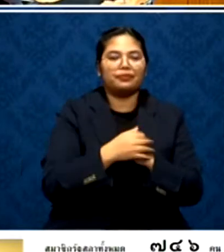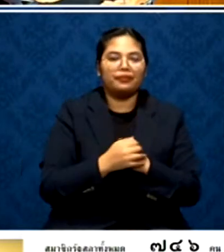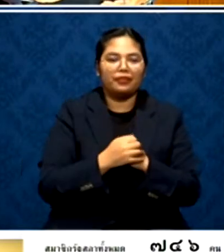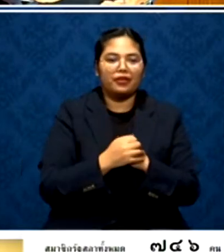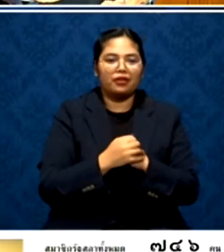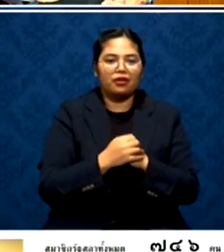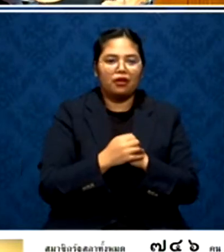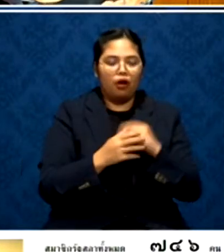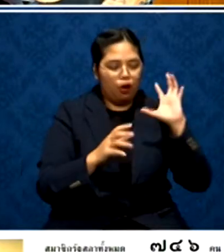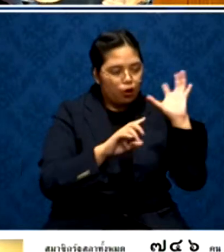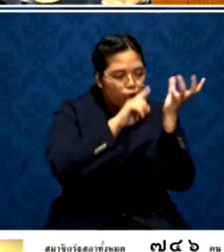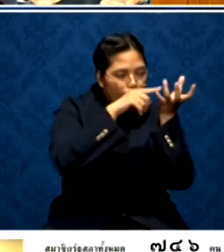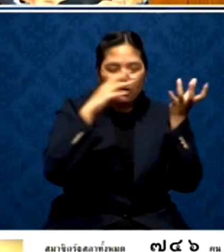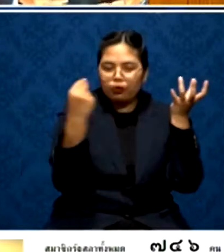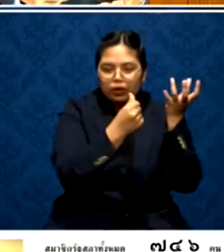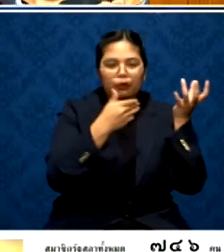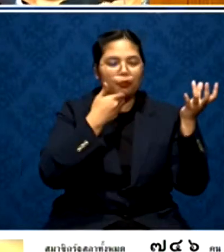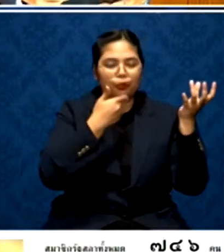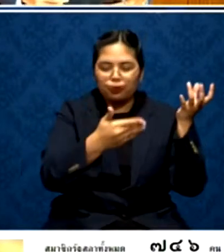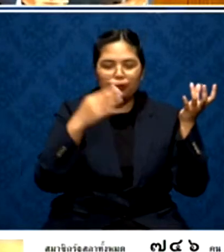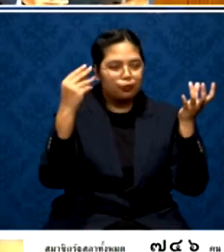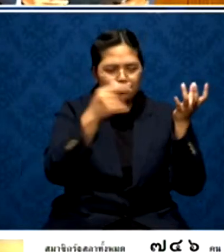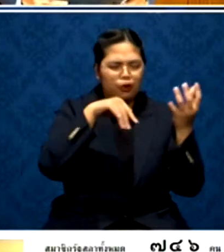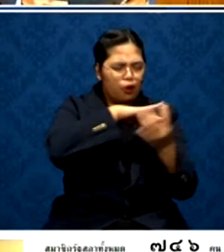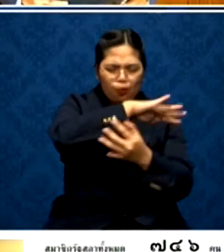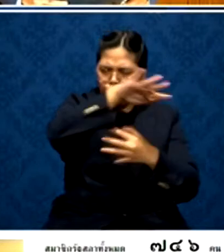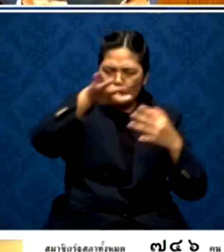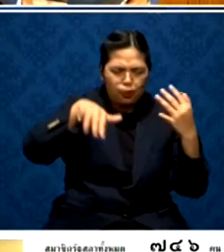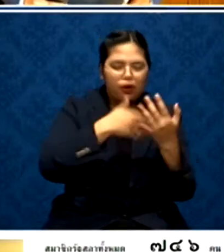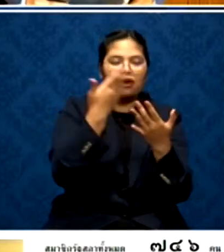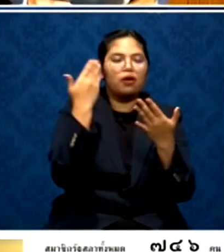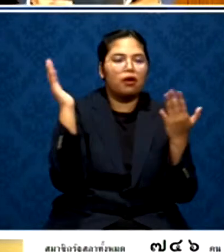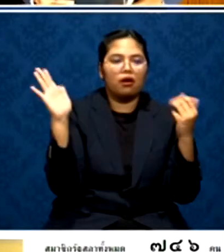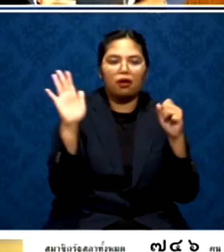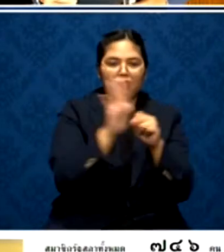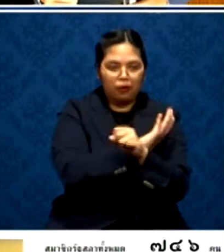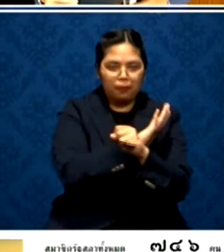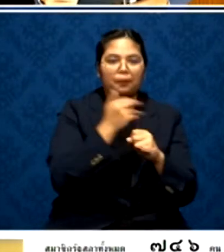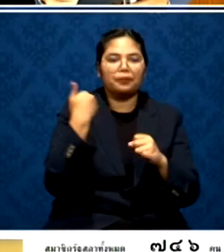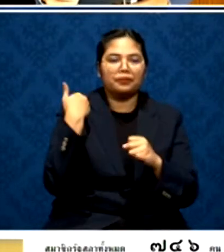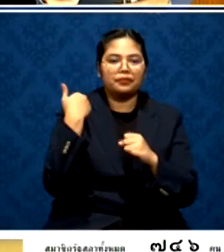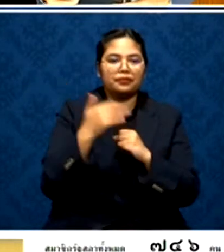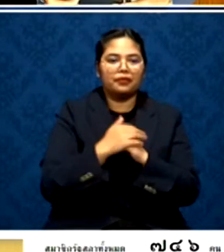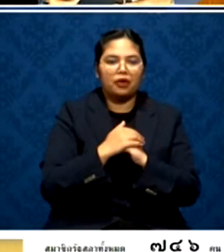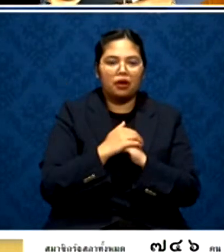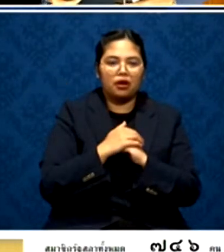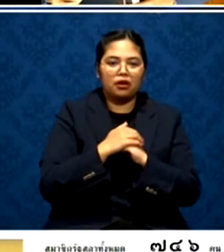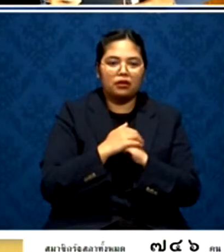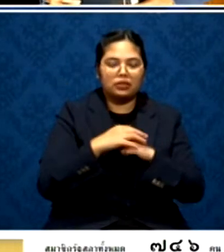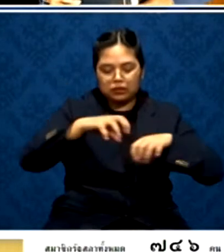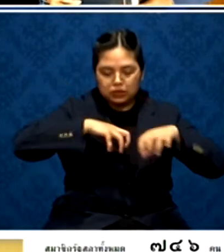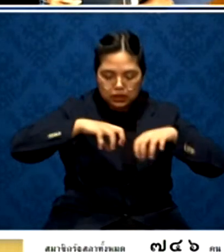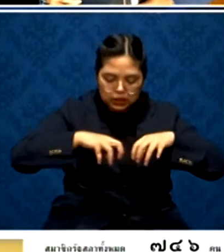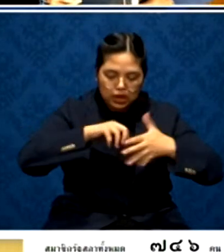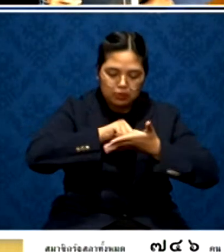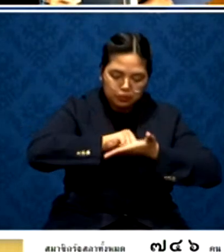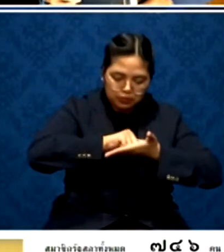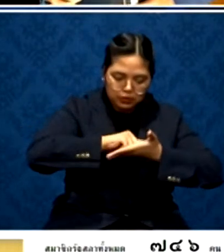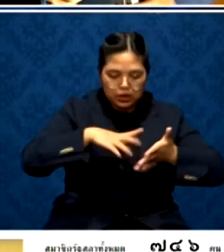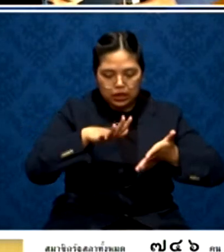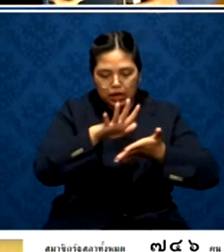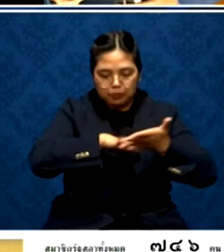ทันโลกก้าวทันอนาคตในทุกๆด้านตลอดจนมุ่งเน้นการบริหารประเทศในรูปแบบบูรณา